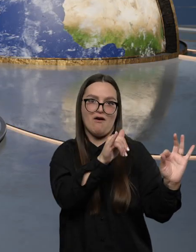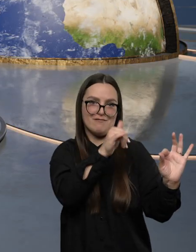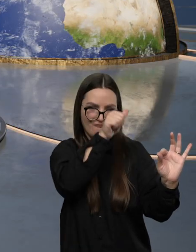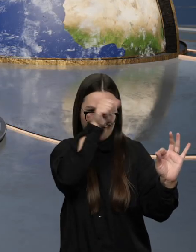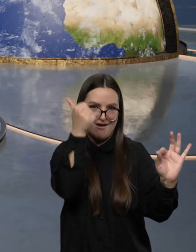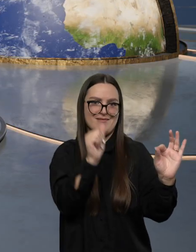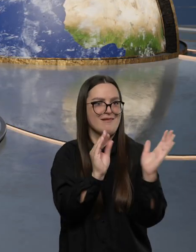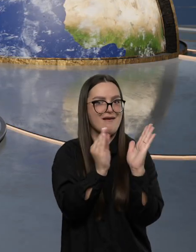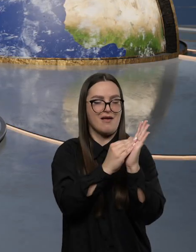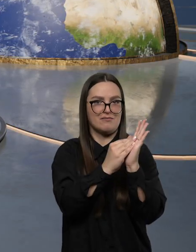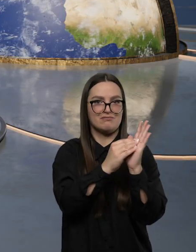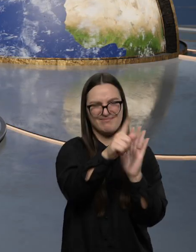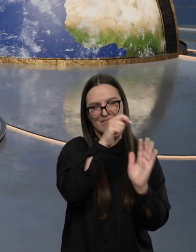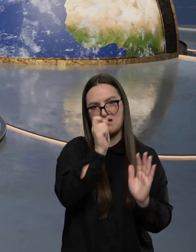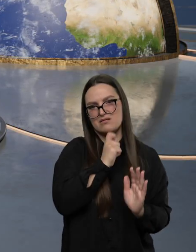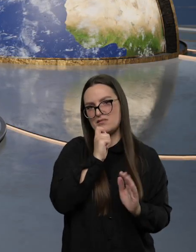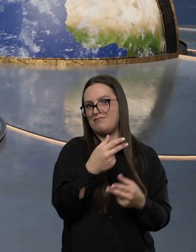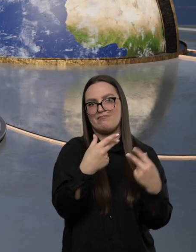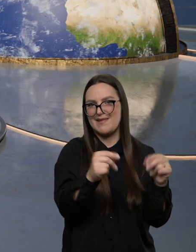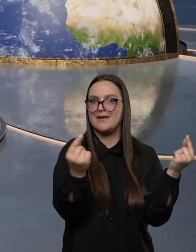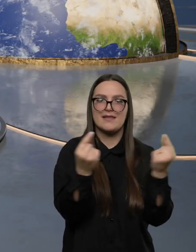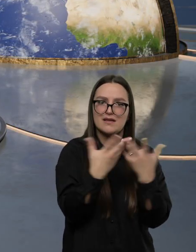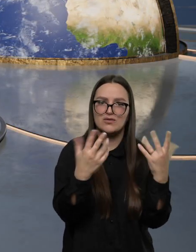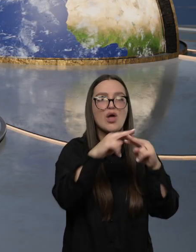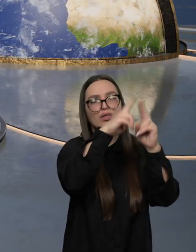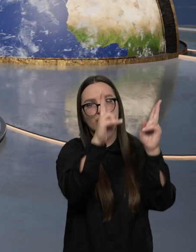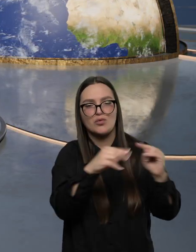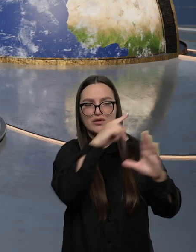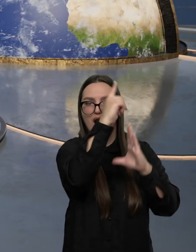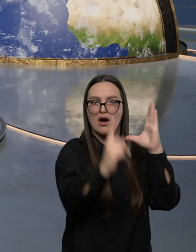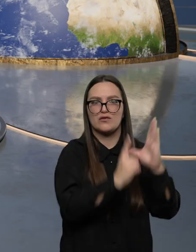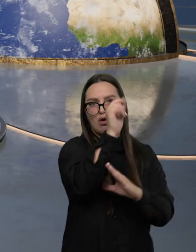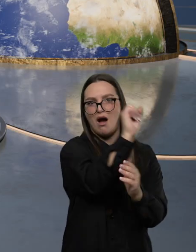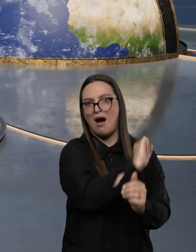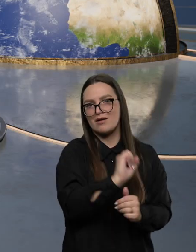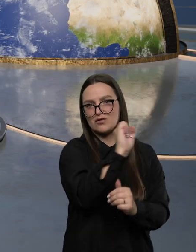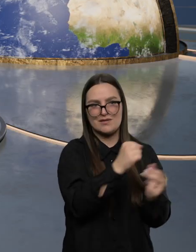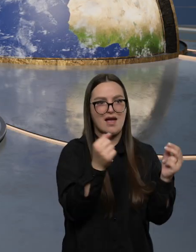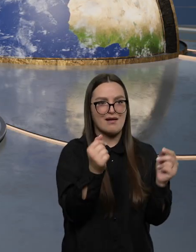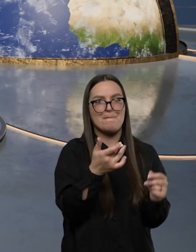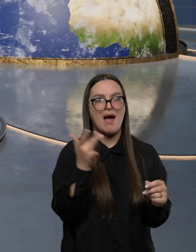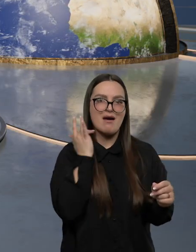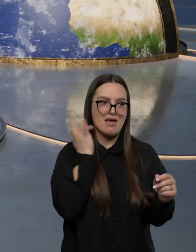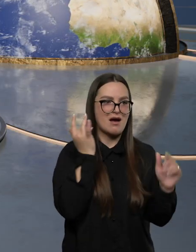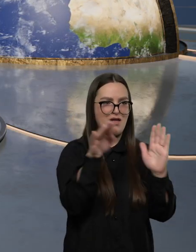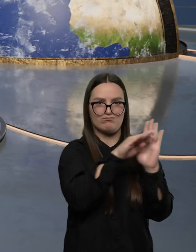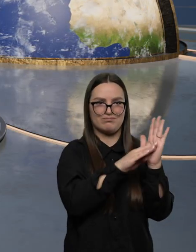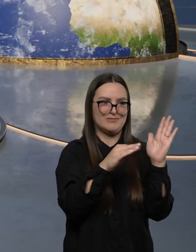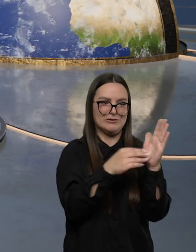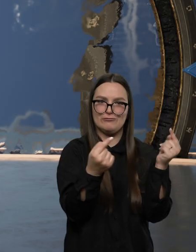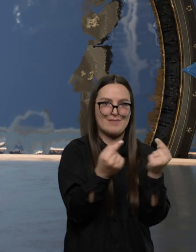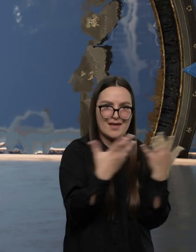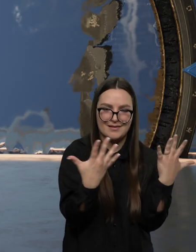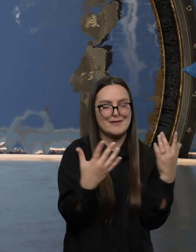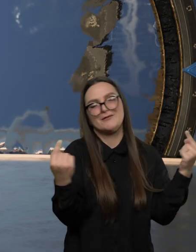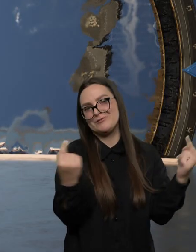atsakymą neigiamą, kad netitinka Tarptautinės astronomų asociacijos reikalavimų, negali